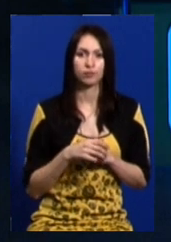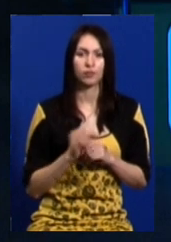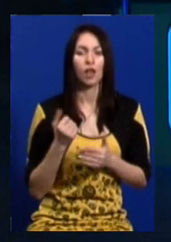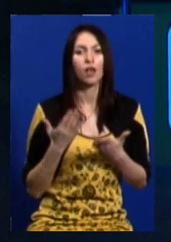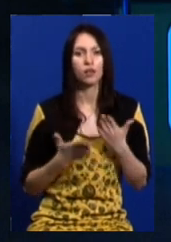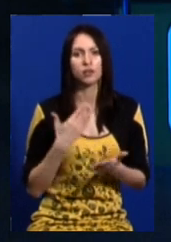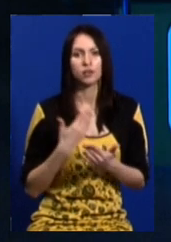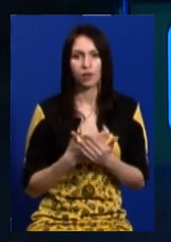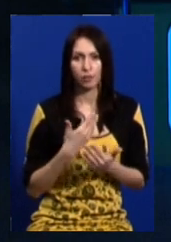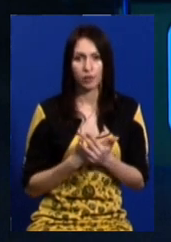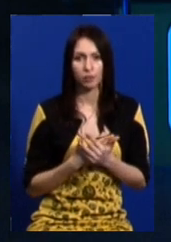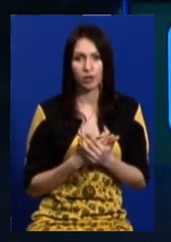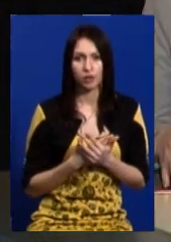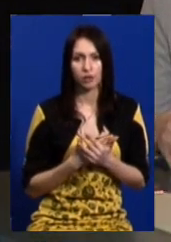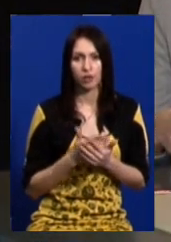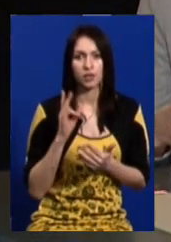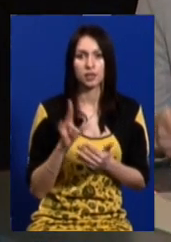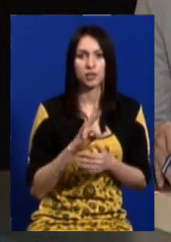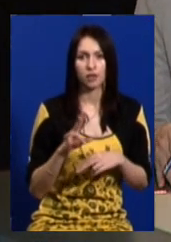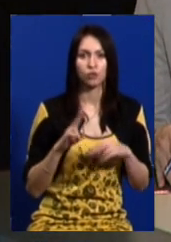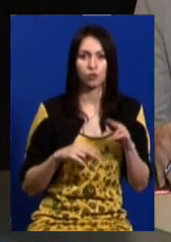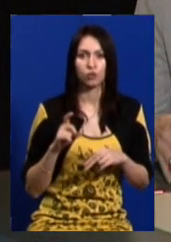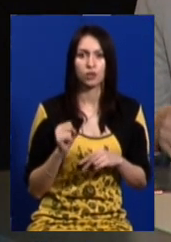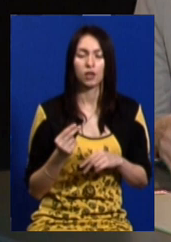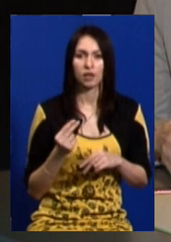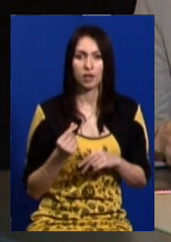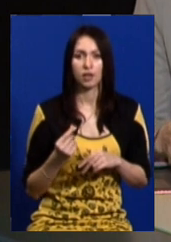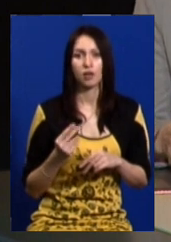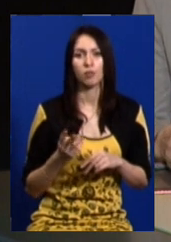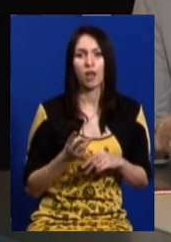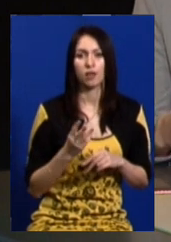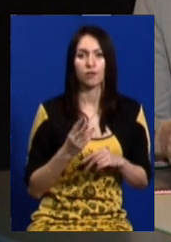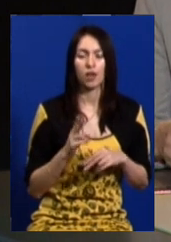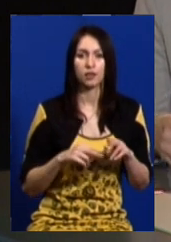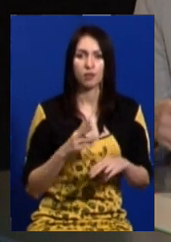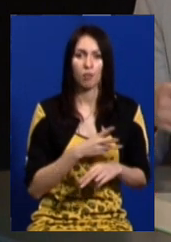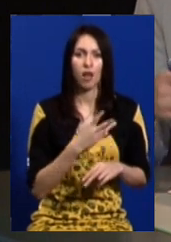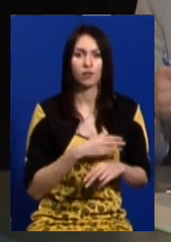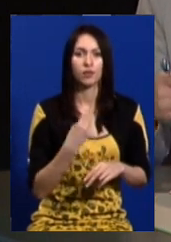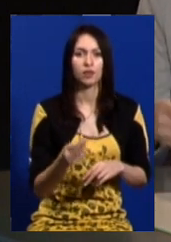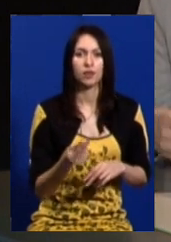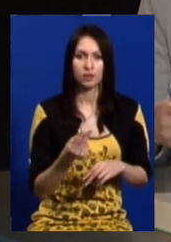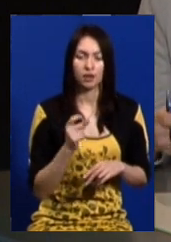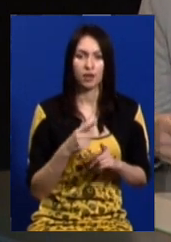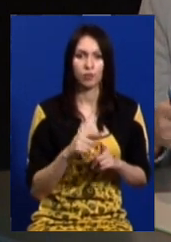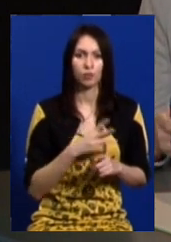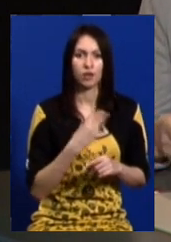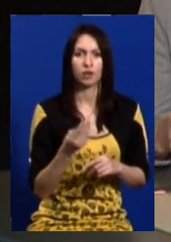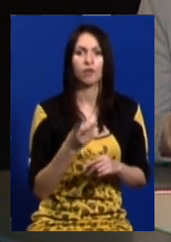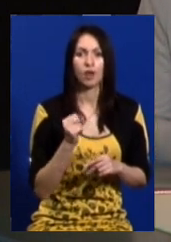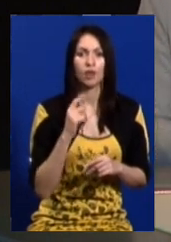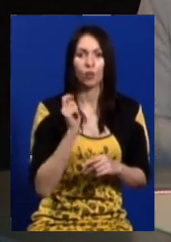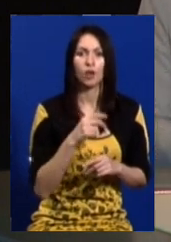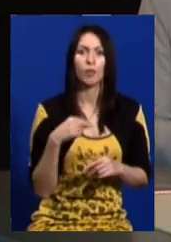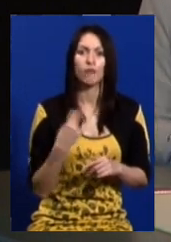якщо, наприклад, церкву будували за гроші благодійників, і ці благодійники давали саме на церкву, Українську православну